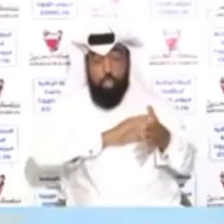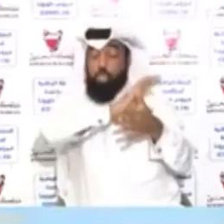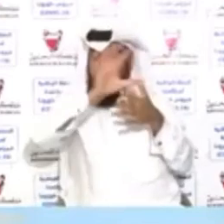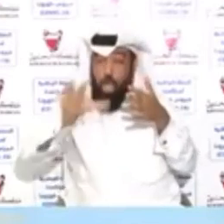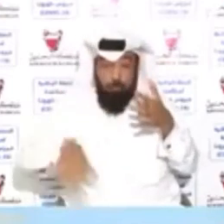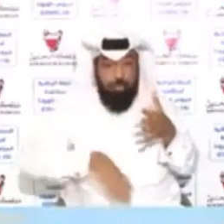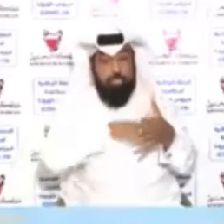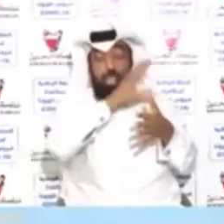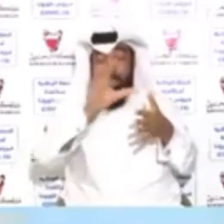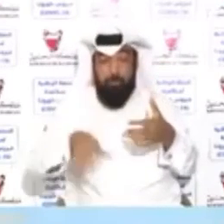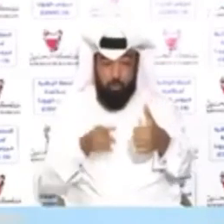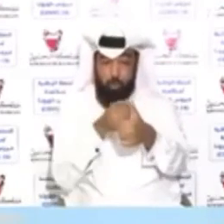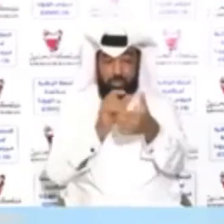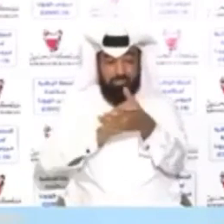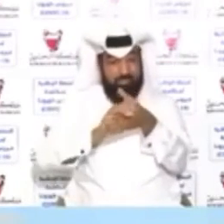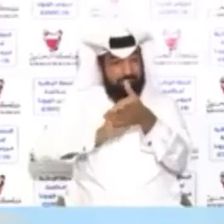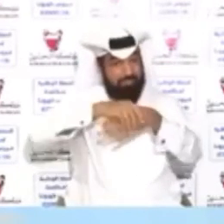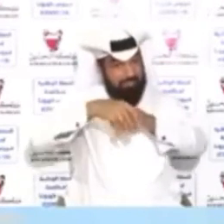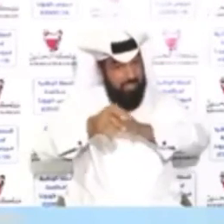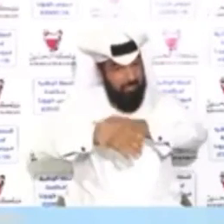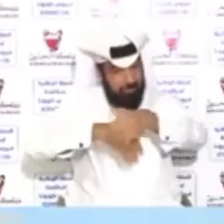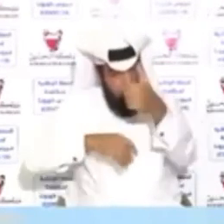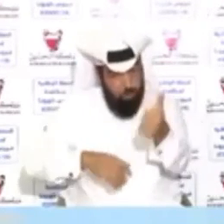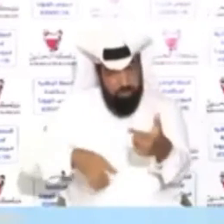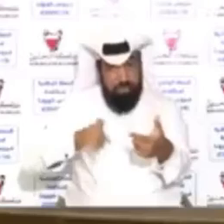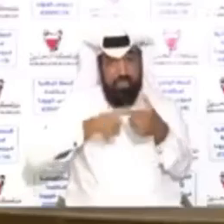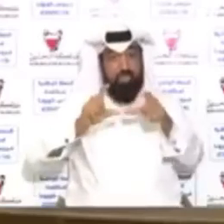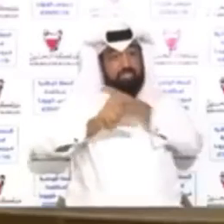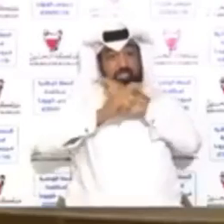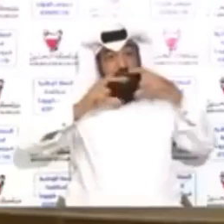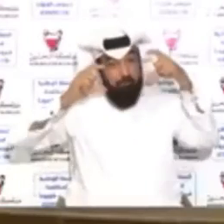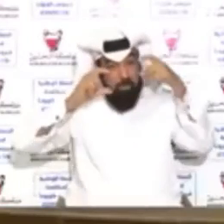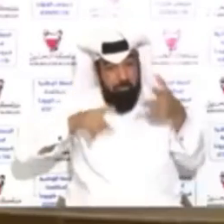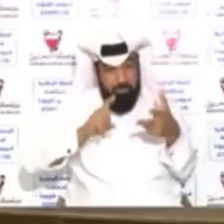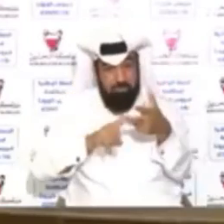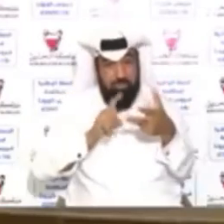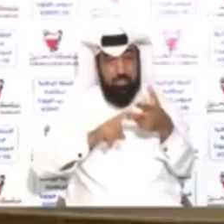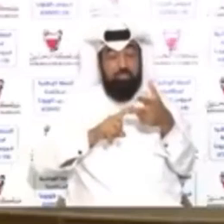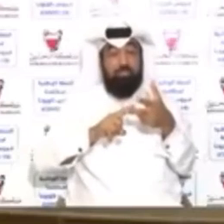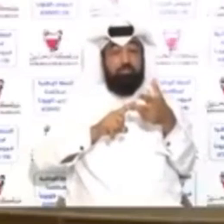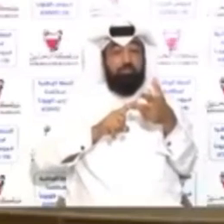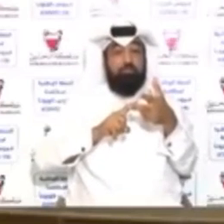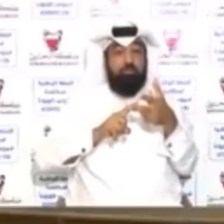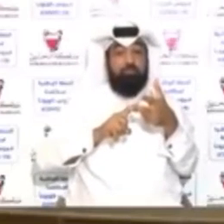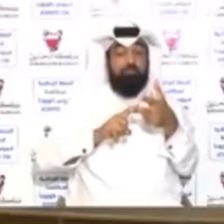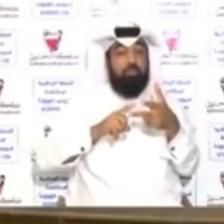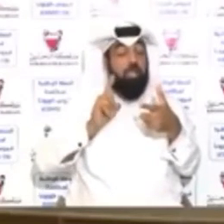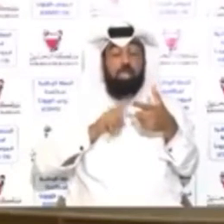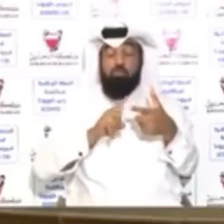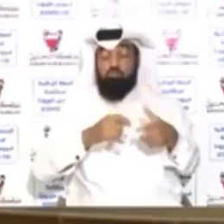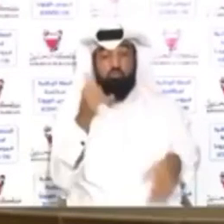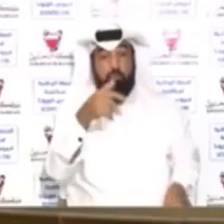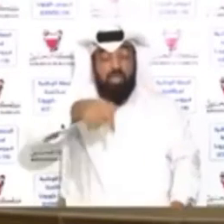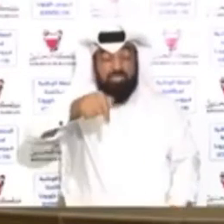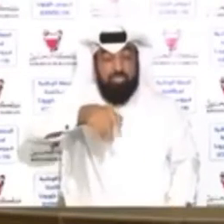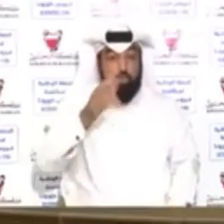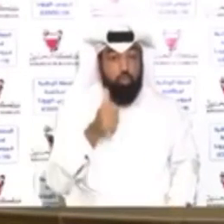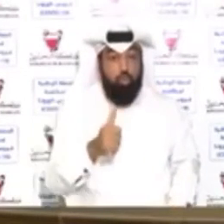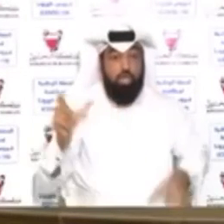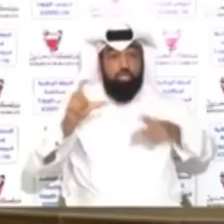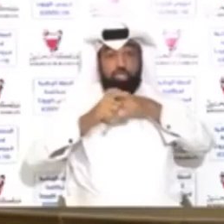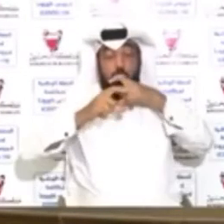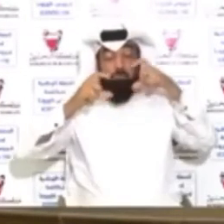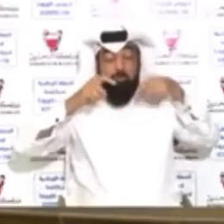يعني التزام نظافة الأيدي، لبس الكمامات، وإحنا التشديد على لبس الكمامات، لأن في هذه المرحلة لبس